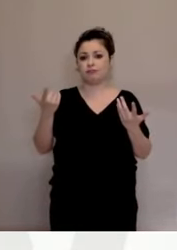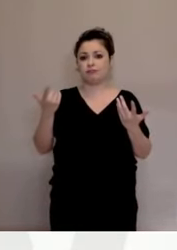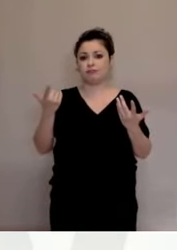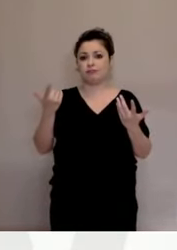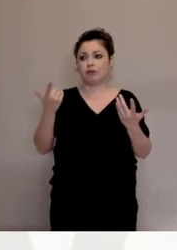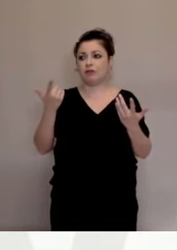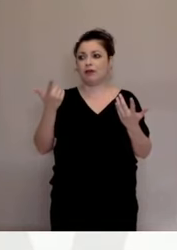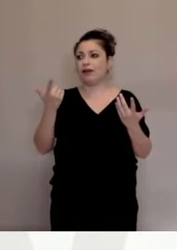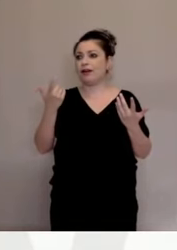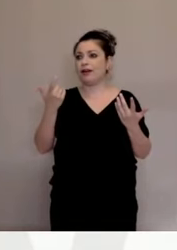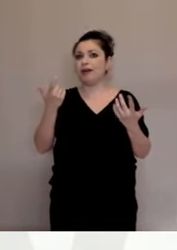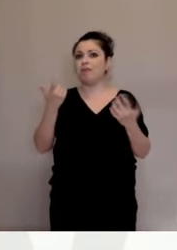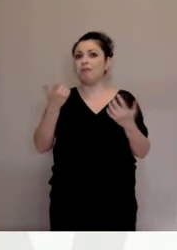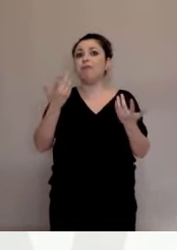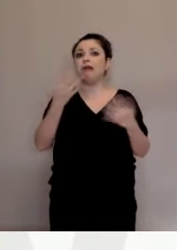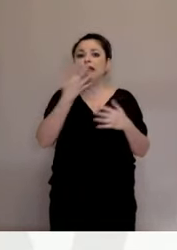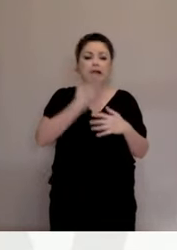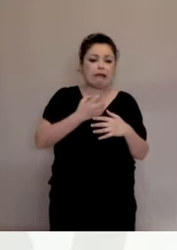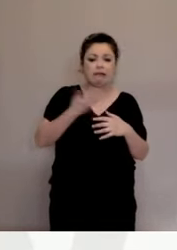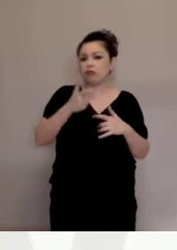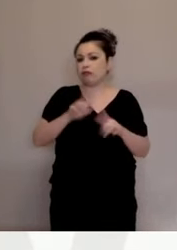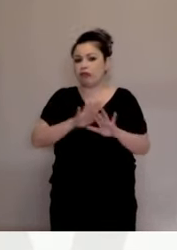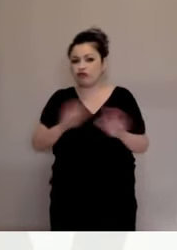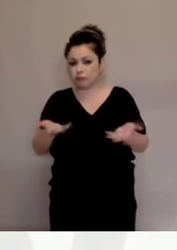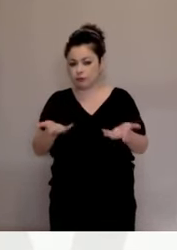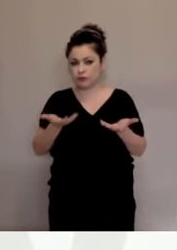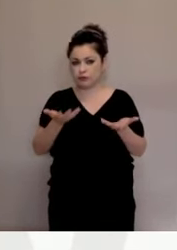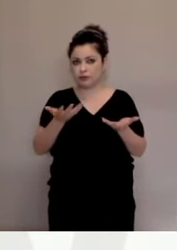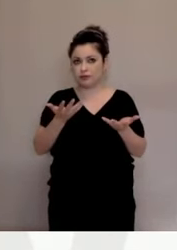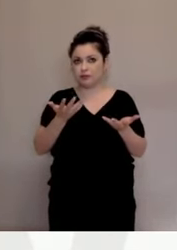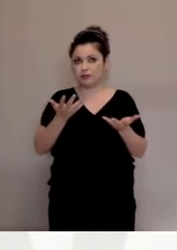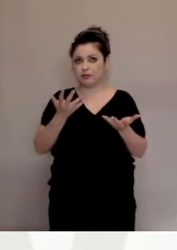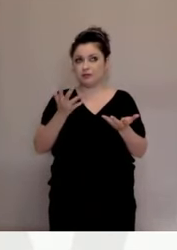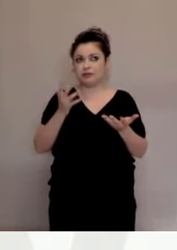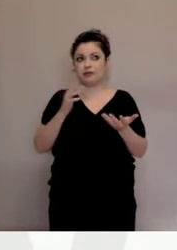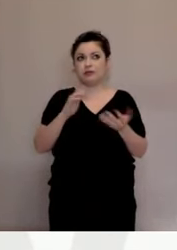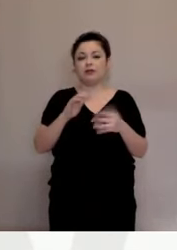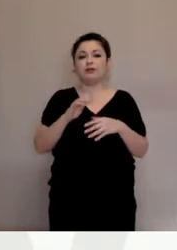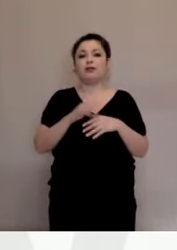triste, no? Ma possiamo dire, fu